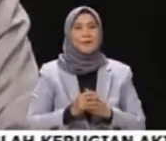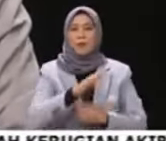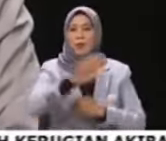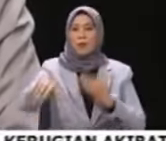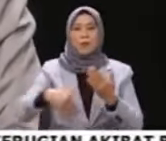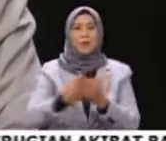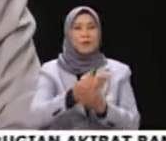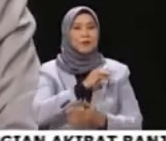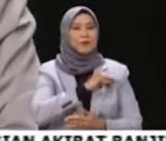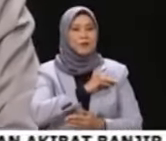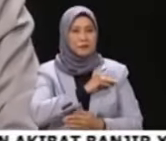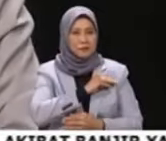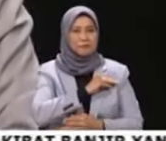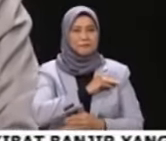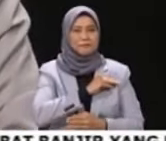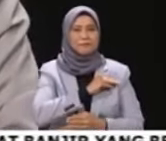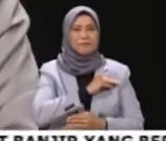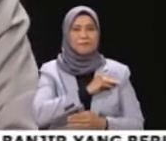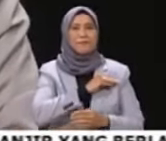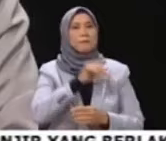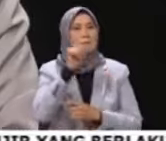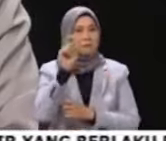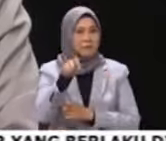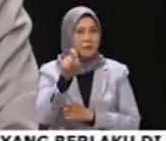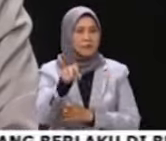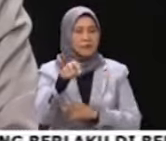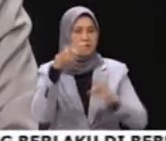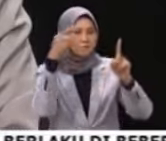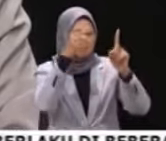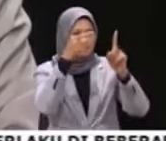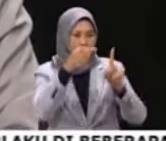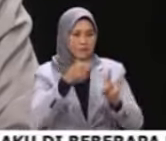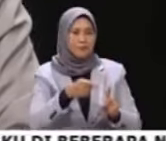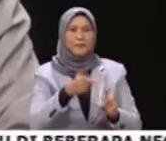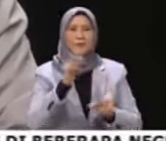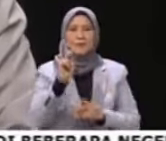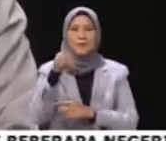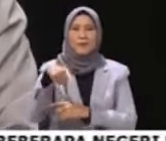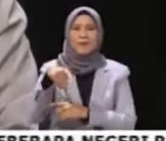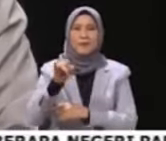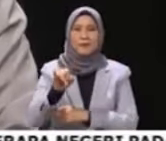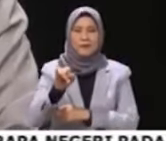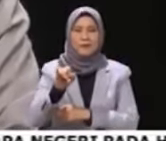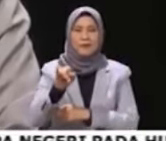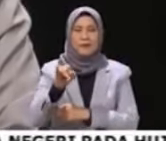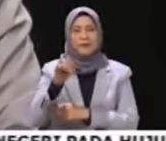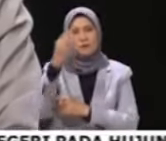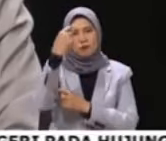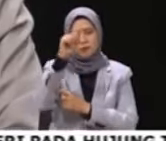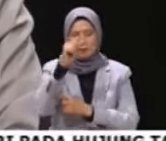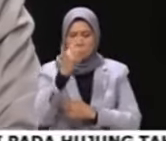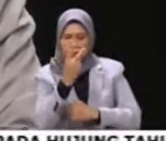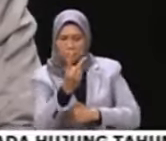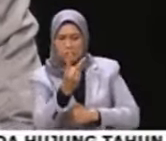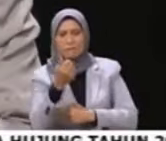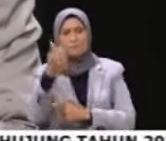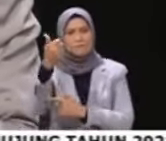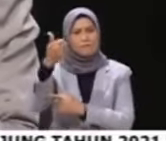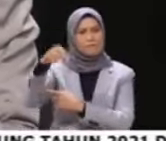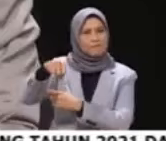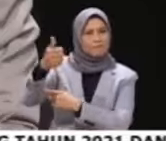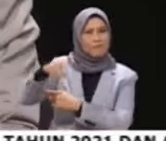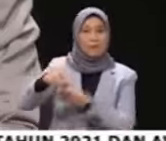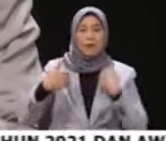untuk melaksanakan KPI, program yang boleh untuk dijadikan sebagai satu ukuran. Maka